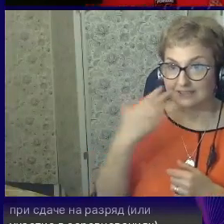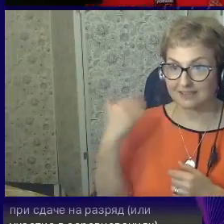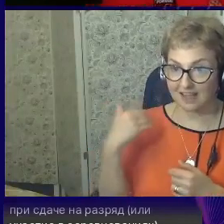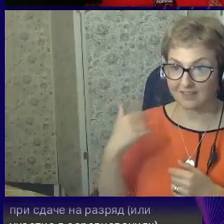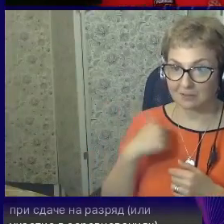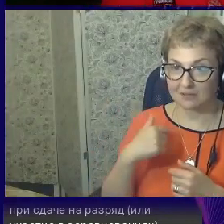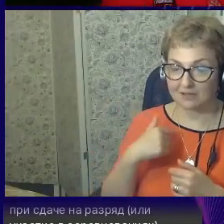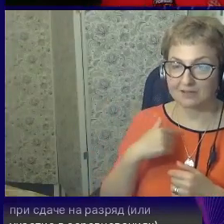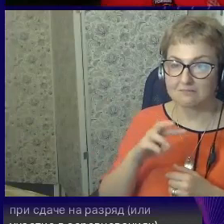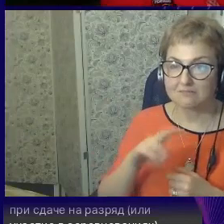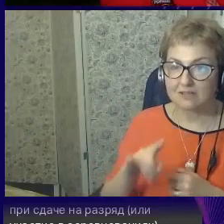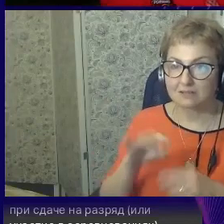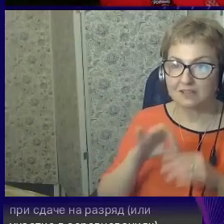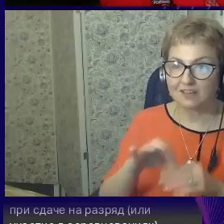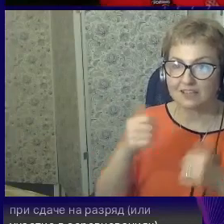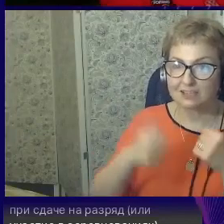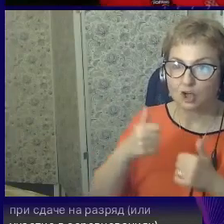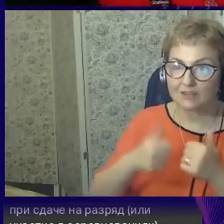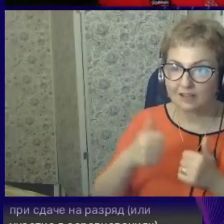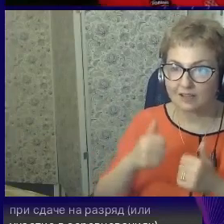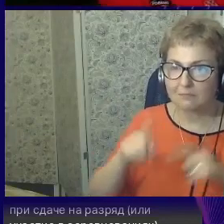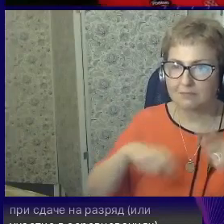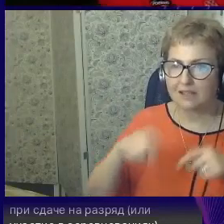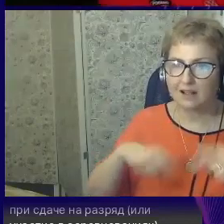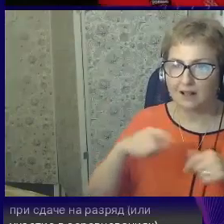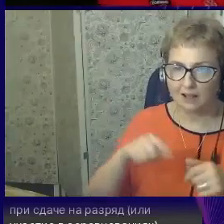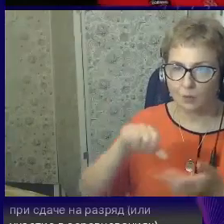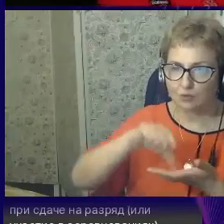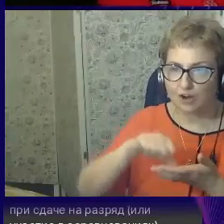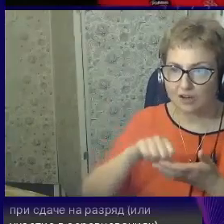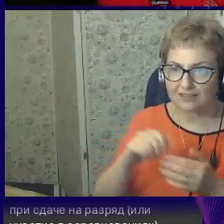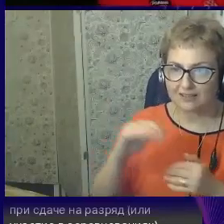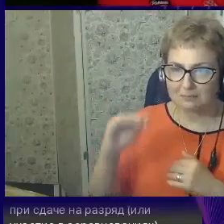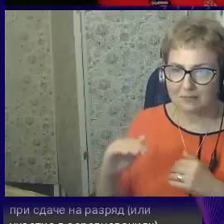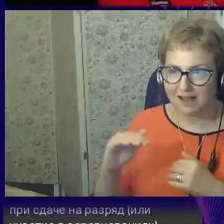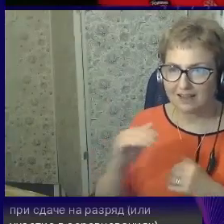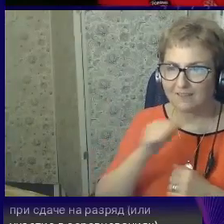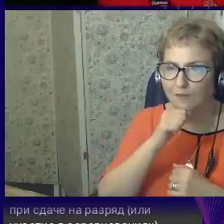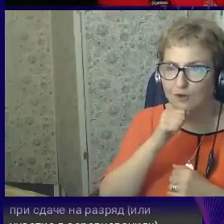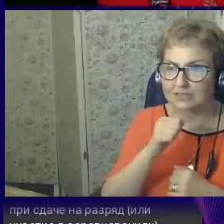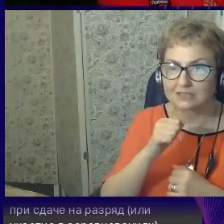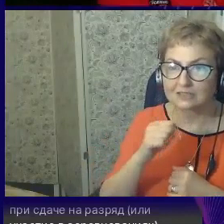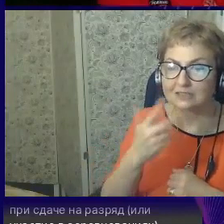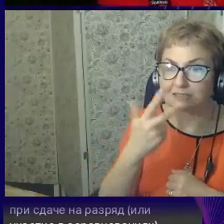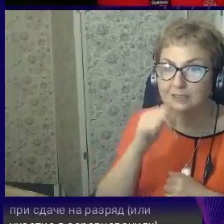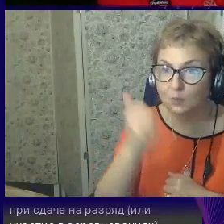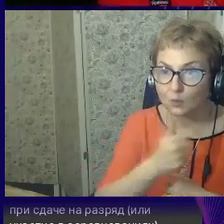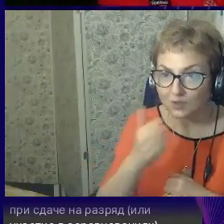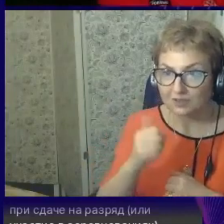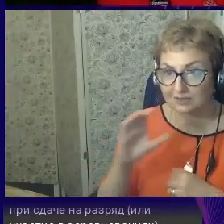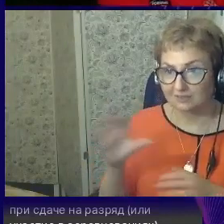недавно проводили соревнования, бегала участница, совершенно маленькая, в возрасте 3 года. Ну, конечно,